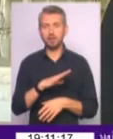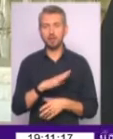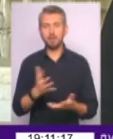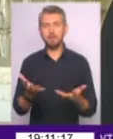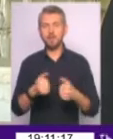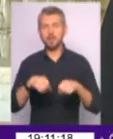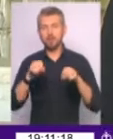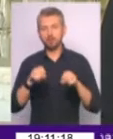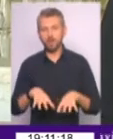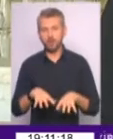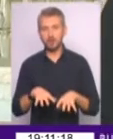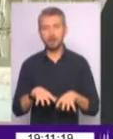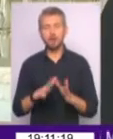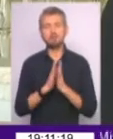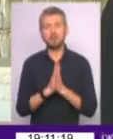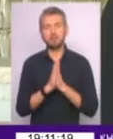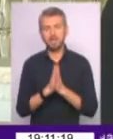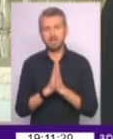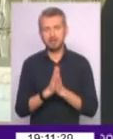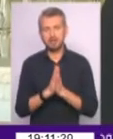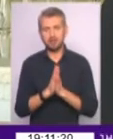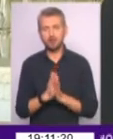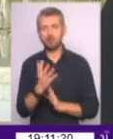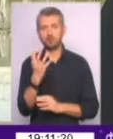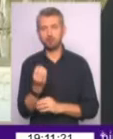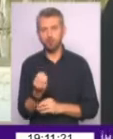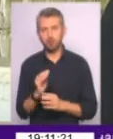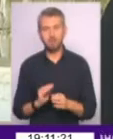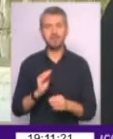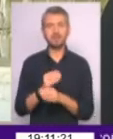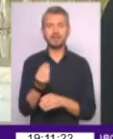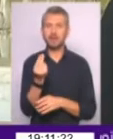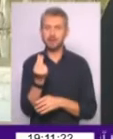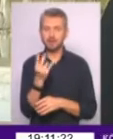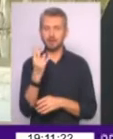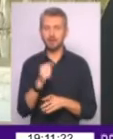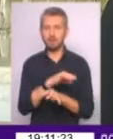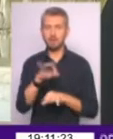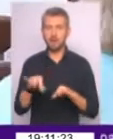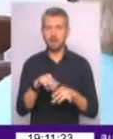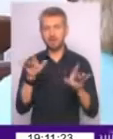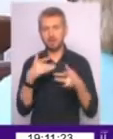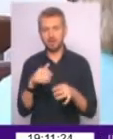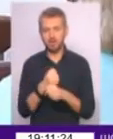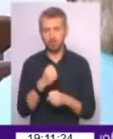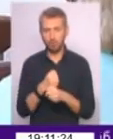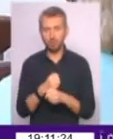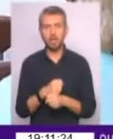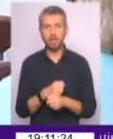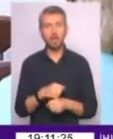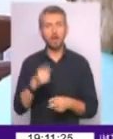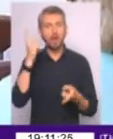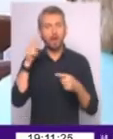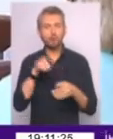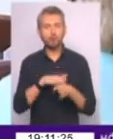прийнято рішення попросити ще додаткові гроші на проєктно-смітні роботи. Автори і виконавці